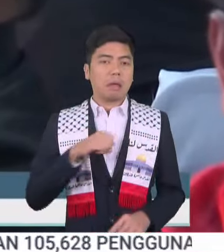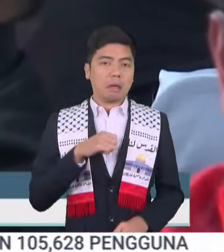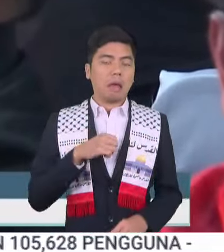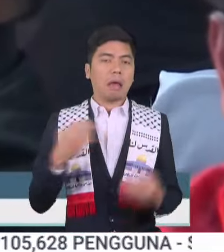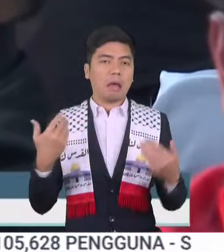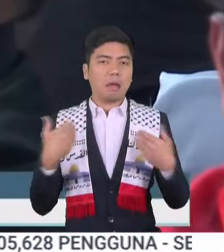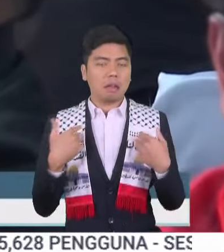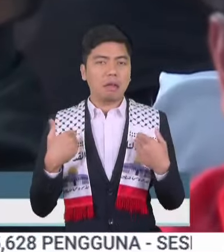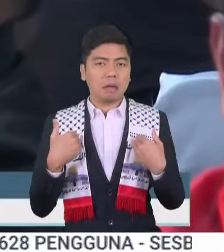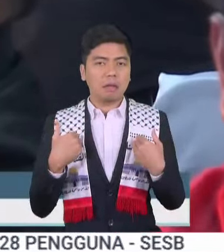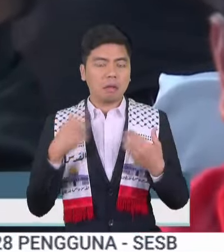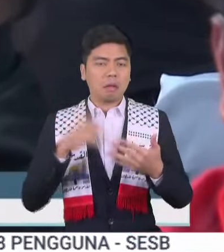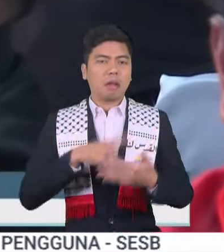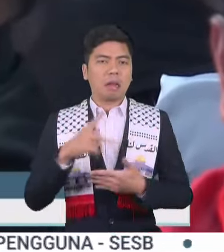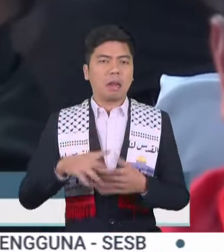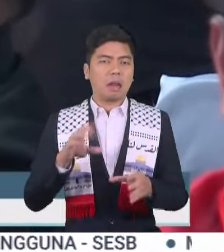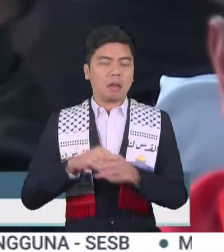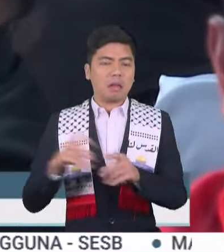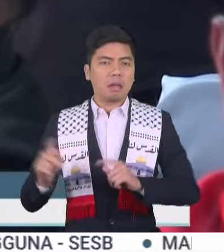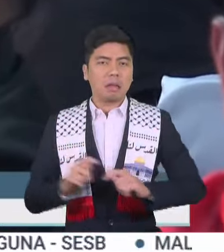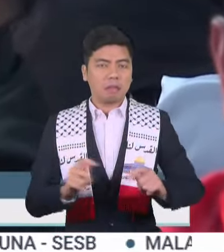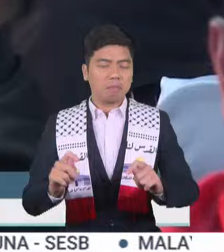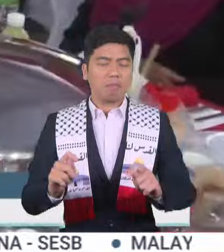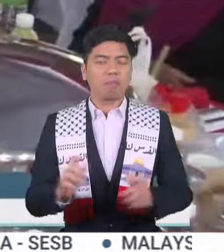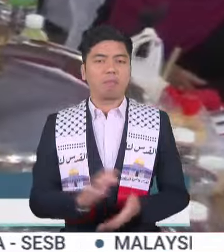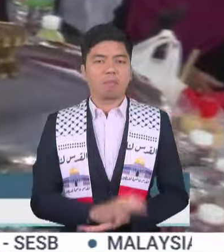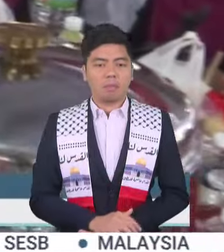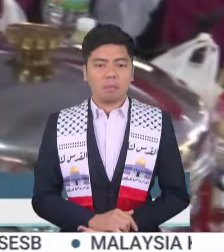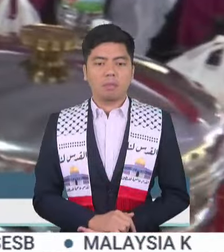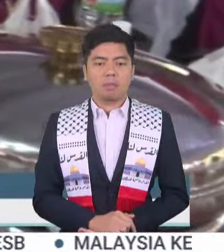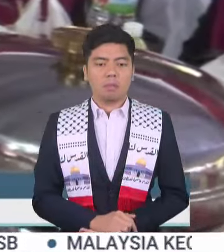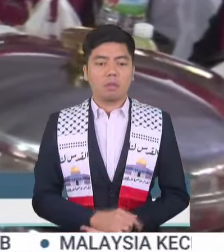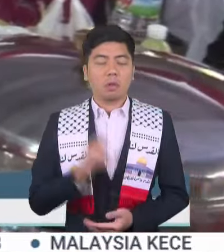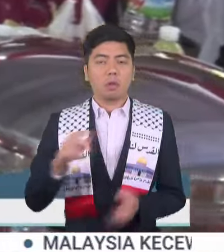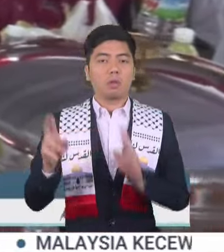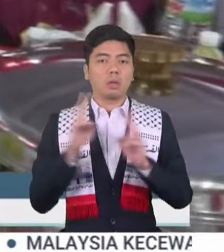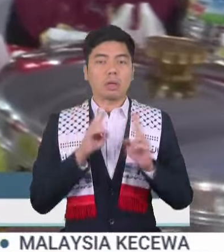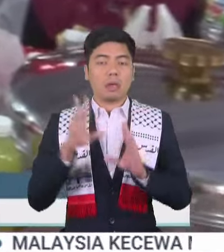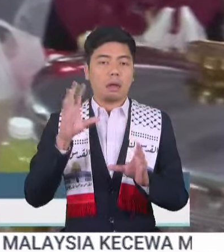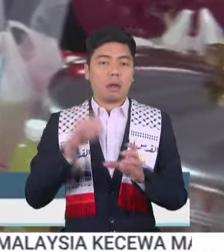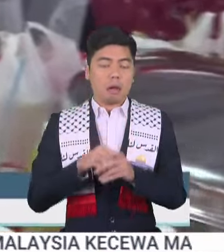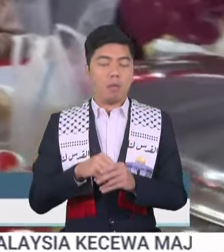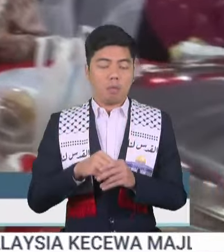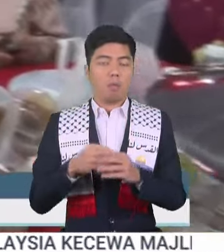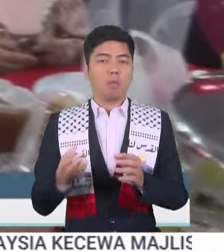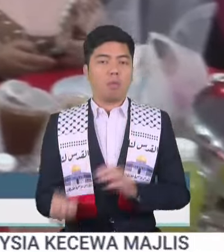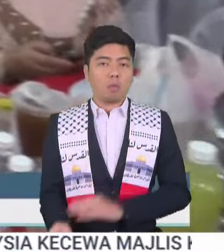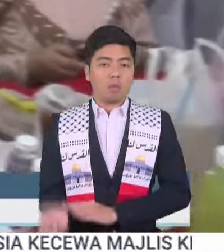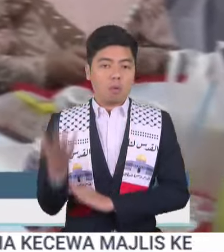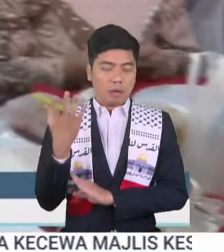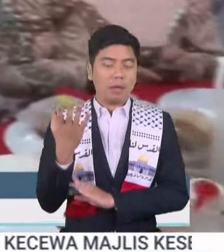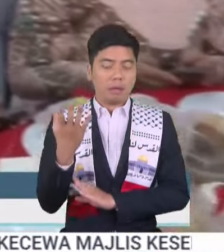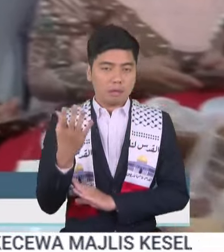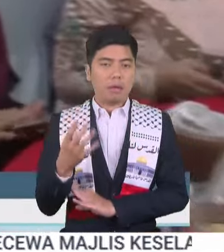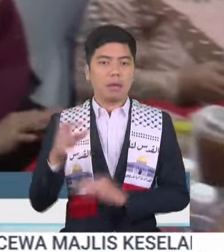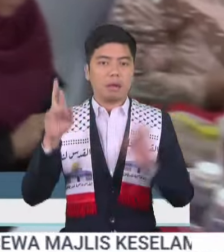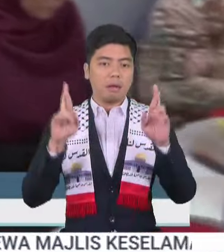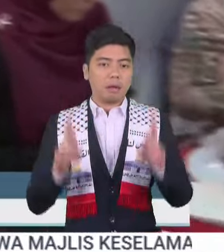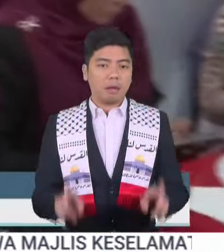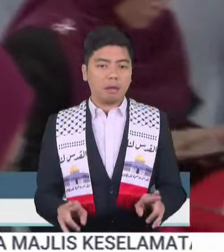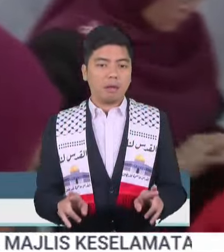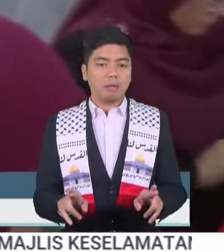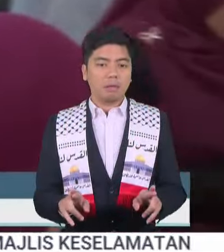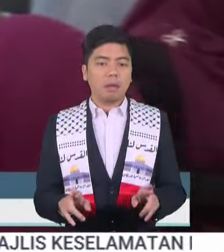masih terdapat perkara dalam tindakan kerajaan negeri. Beliau berucap sempena majlis berbuka puasa gagasan rakyat bahagian